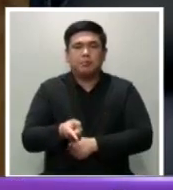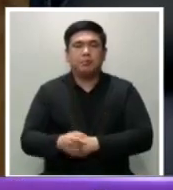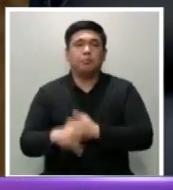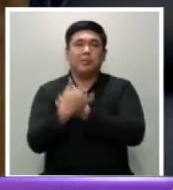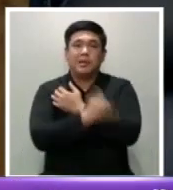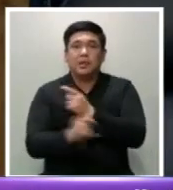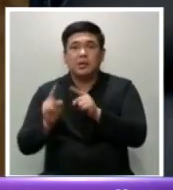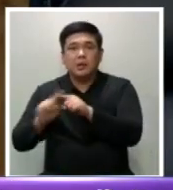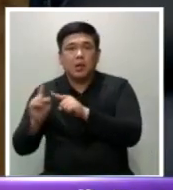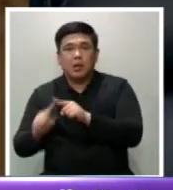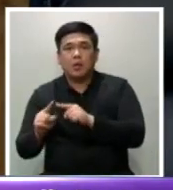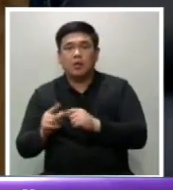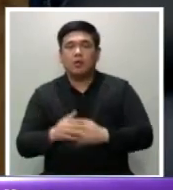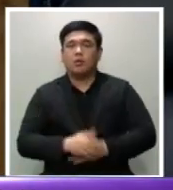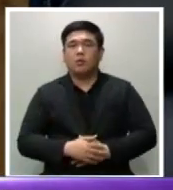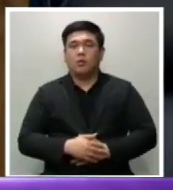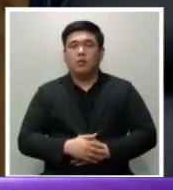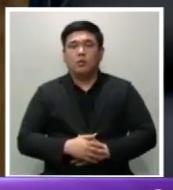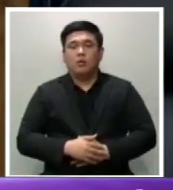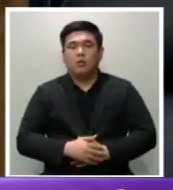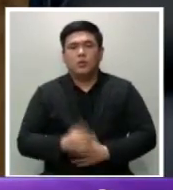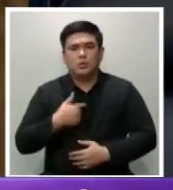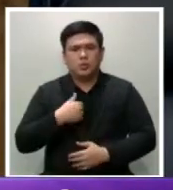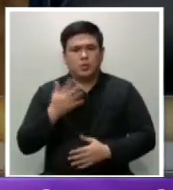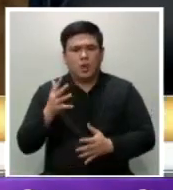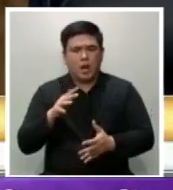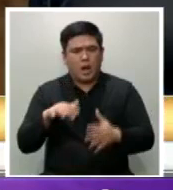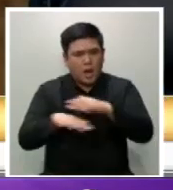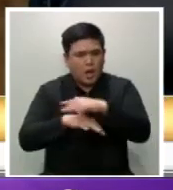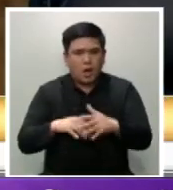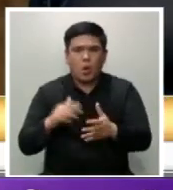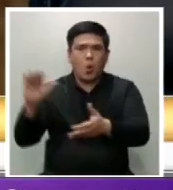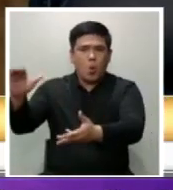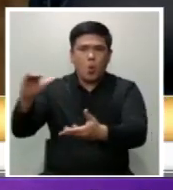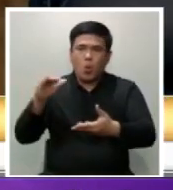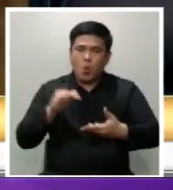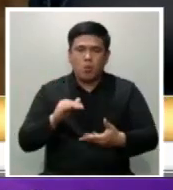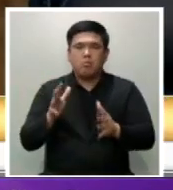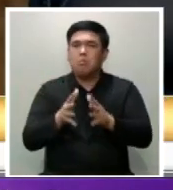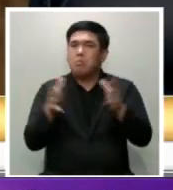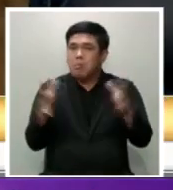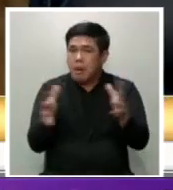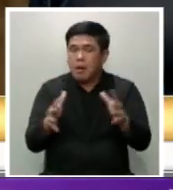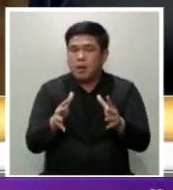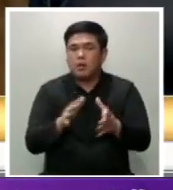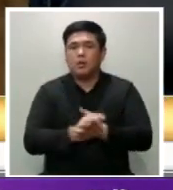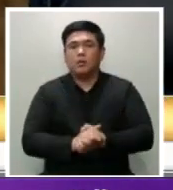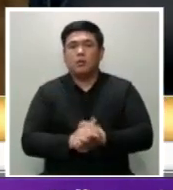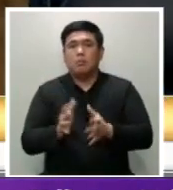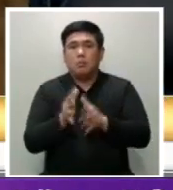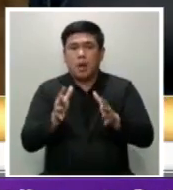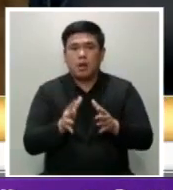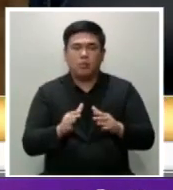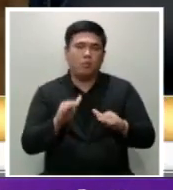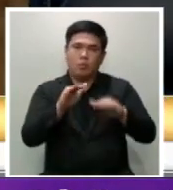ปินส์เข้ามาเป็นจำนวนมากโดยใช้เอกสารใบขนแต่ละครั้งแต่ละคราวเป็นจำนวนมากแตกต่